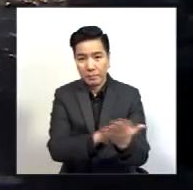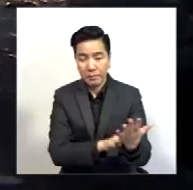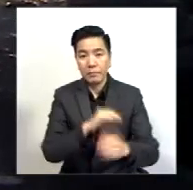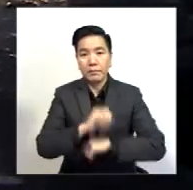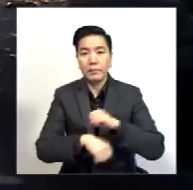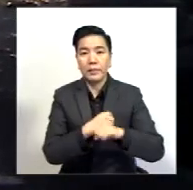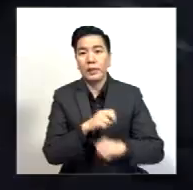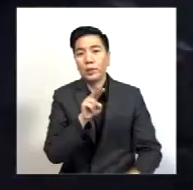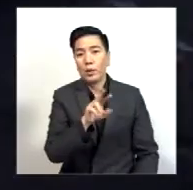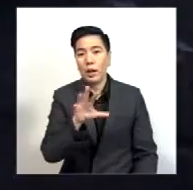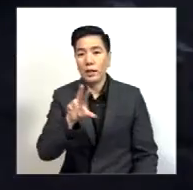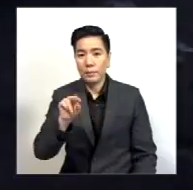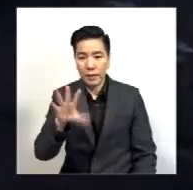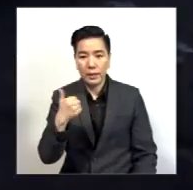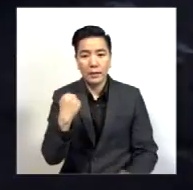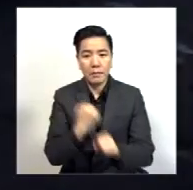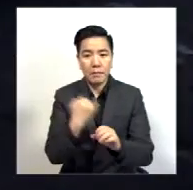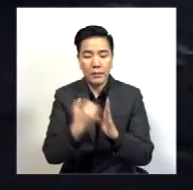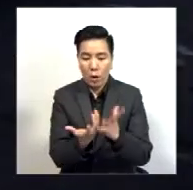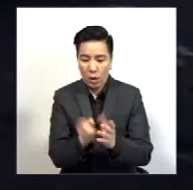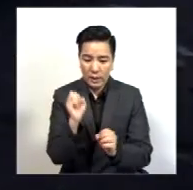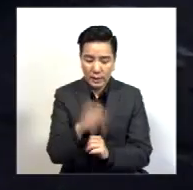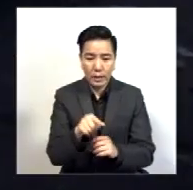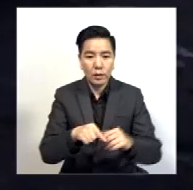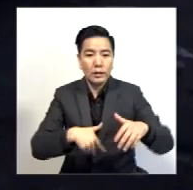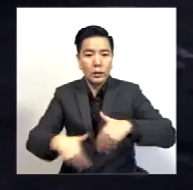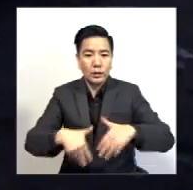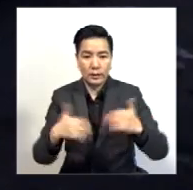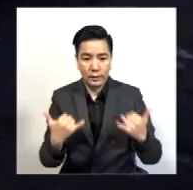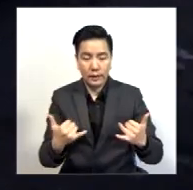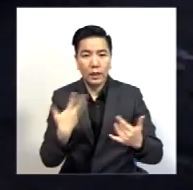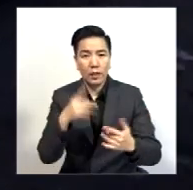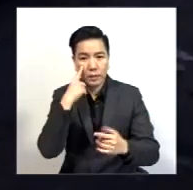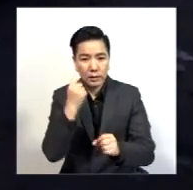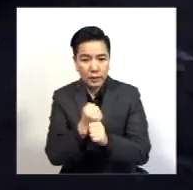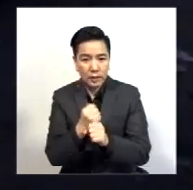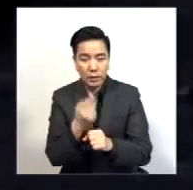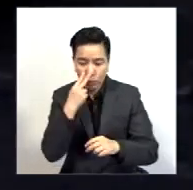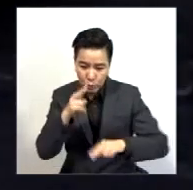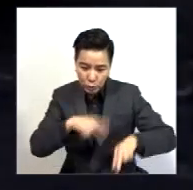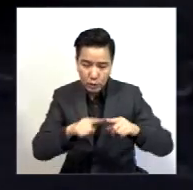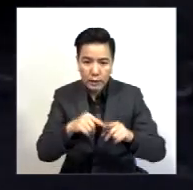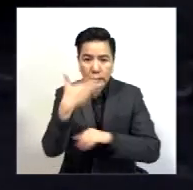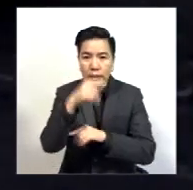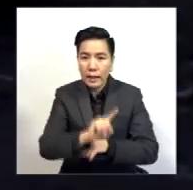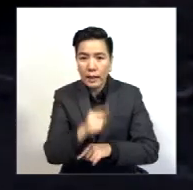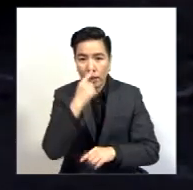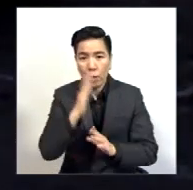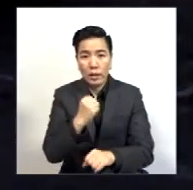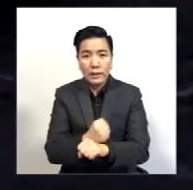ปี2535ในข้อหาทิ้งขยะในที่สาธารณะและดำเนินการตรวจสัญชาติถ้าเกิดพ